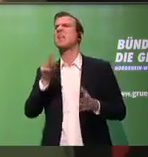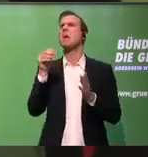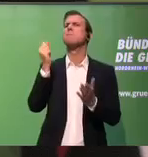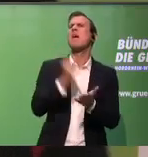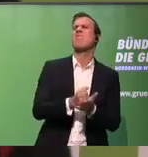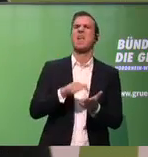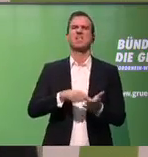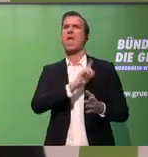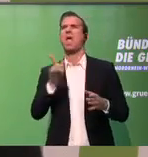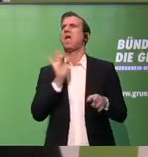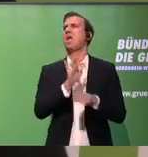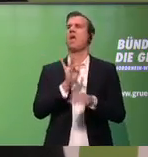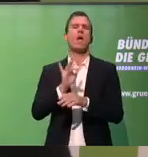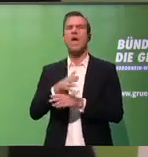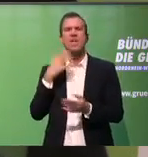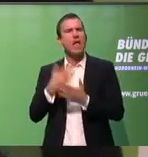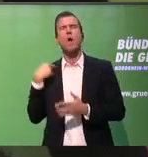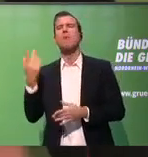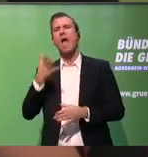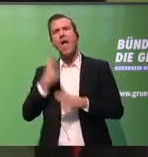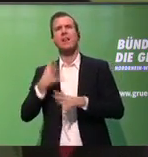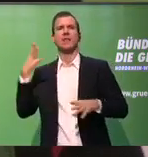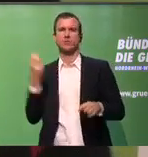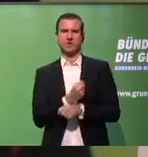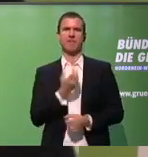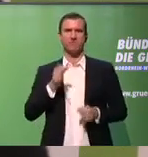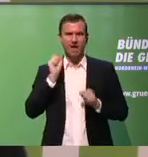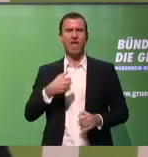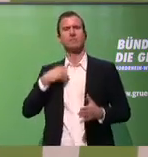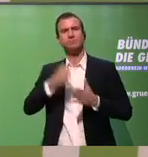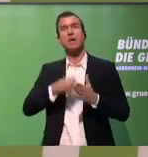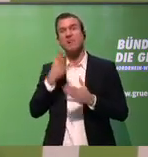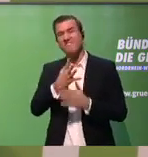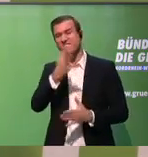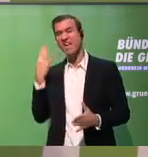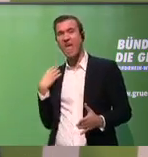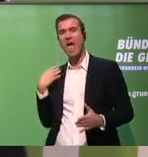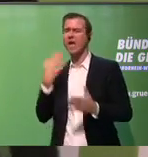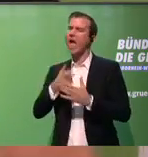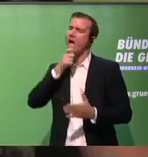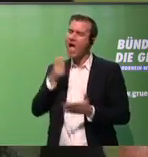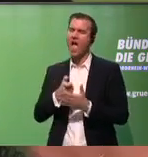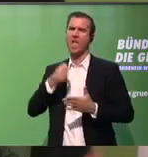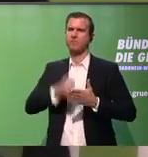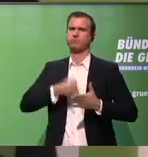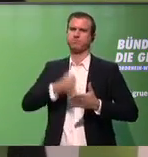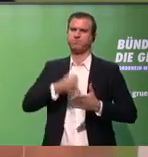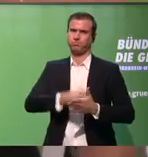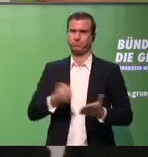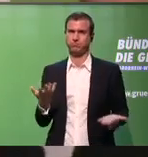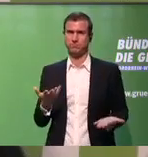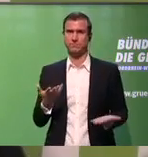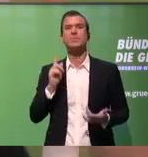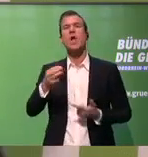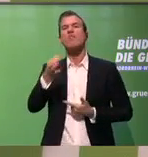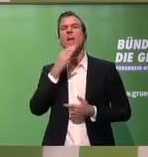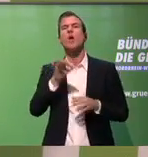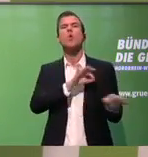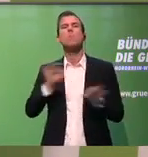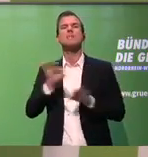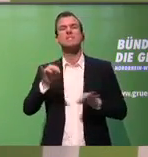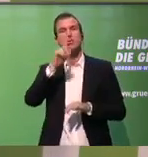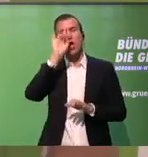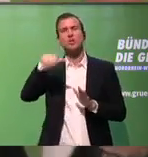so fort verstoßen. Das war ein ganz wichtiger Durchbruch, dafür haben wir aber wirklich auch 4 Jahre hart kämpfen müssen. Und die Frage auch Übersetzung in die